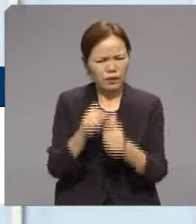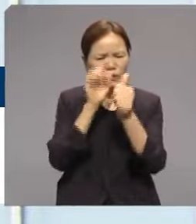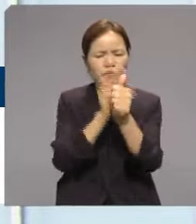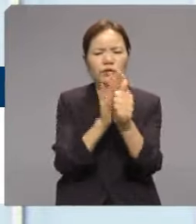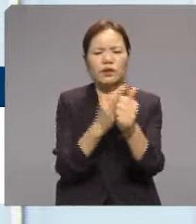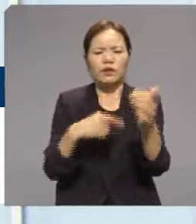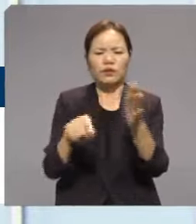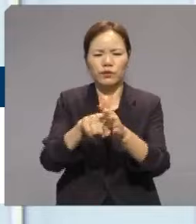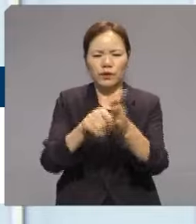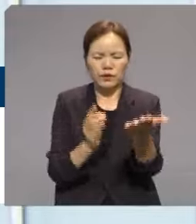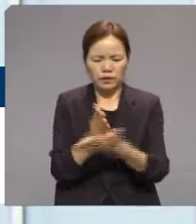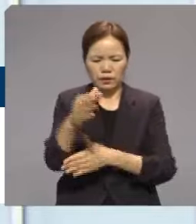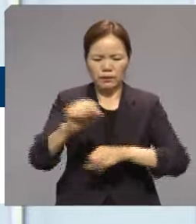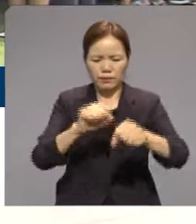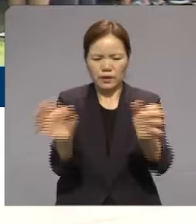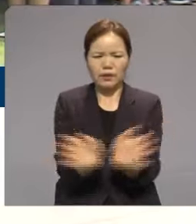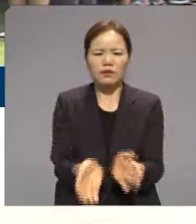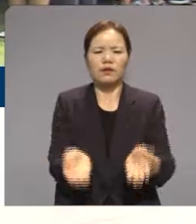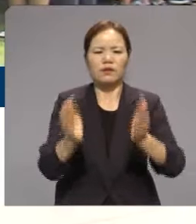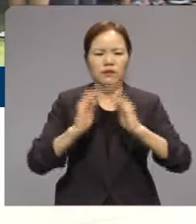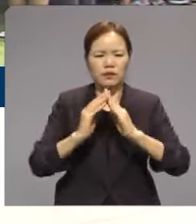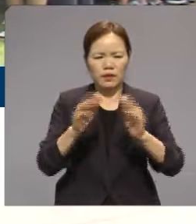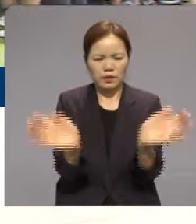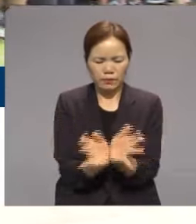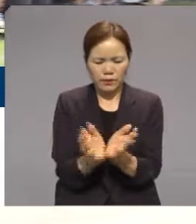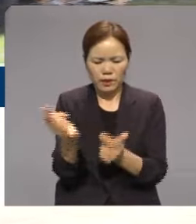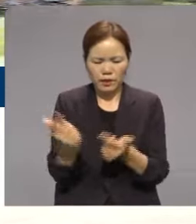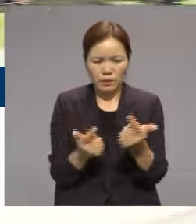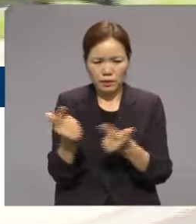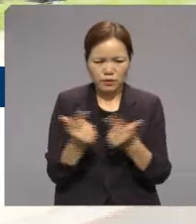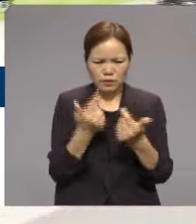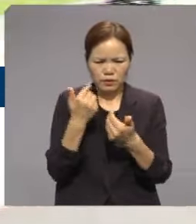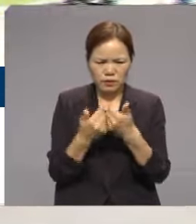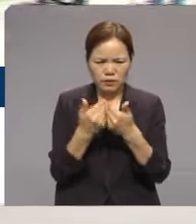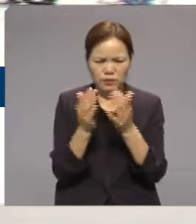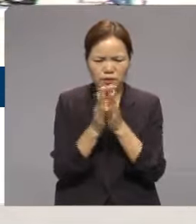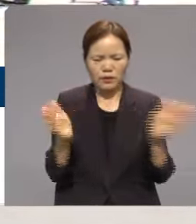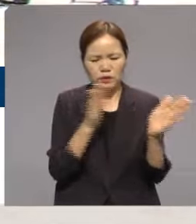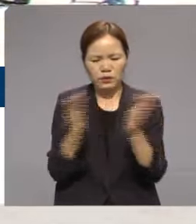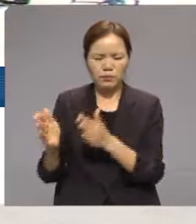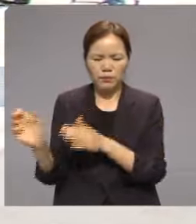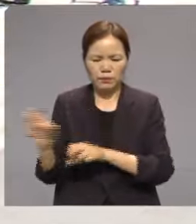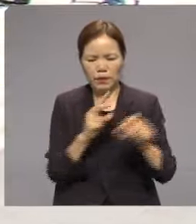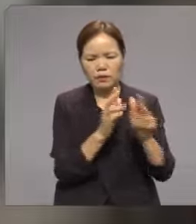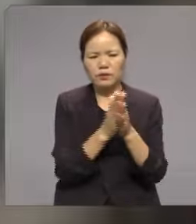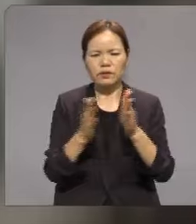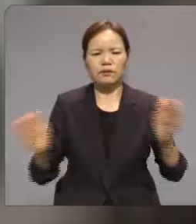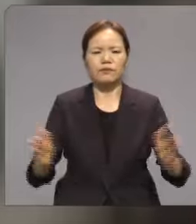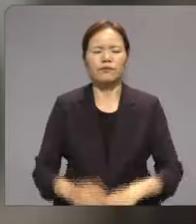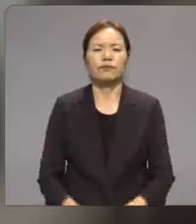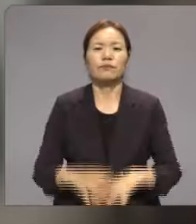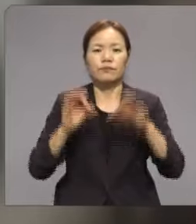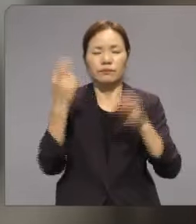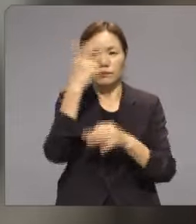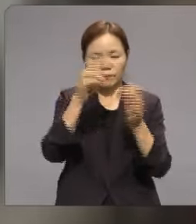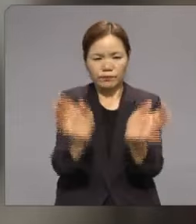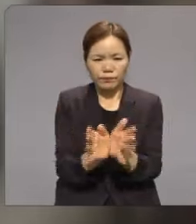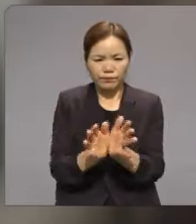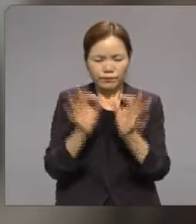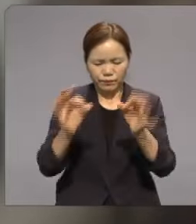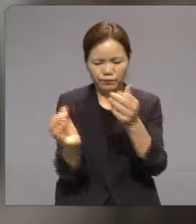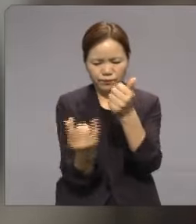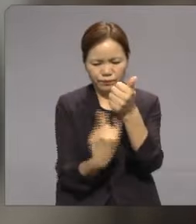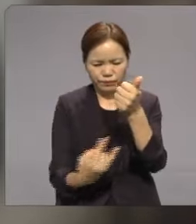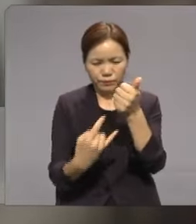대응팀을 설치해서 집단 분쟁 조정 개시 준비를 즉시 착수하겠습니다. 금융감독원과